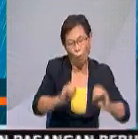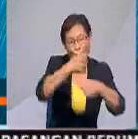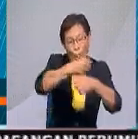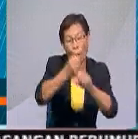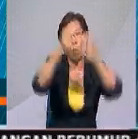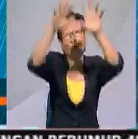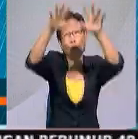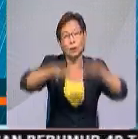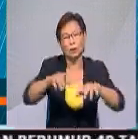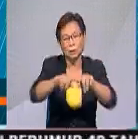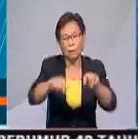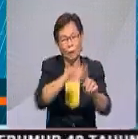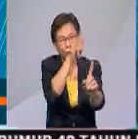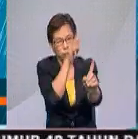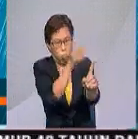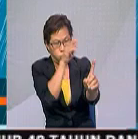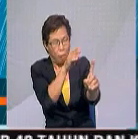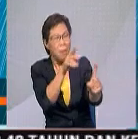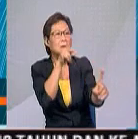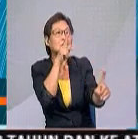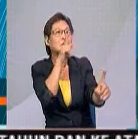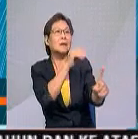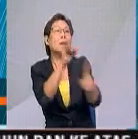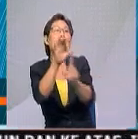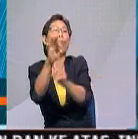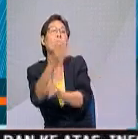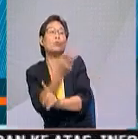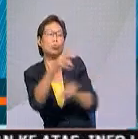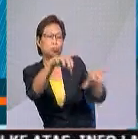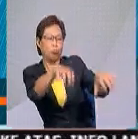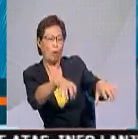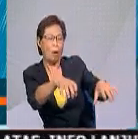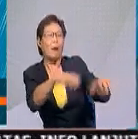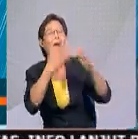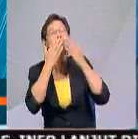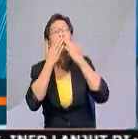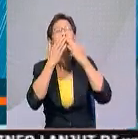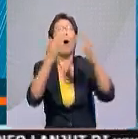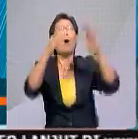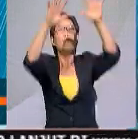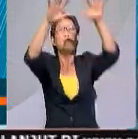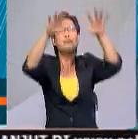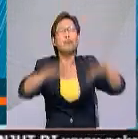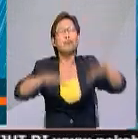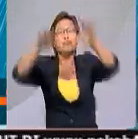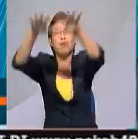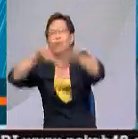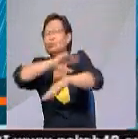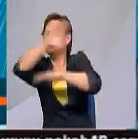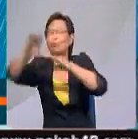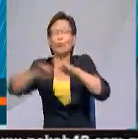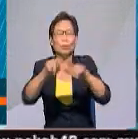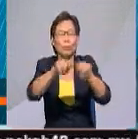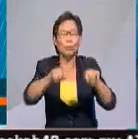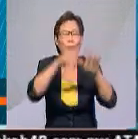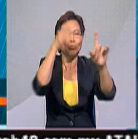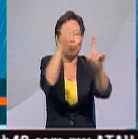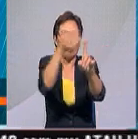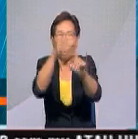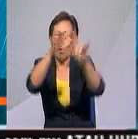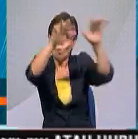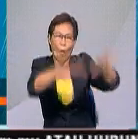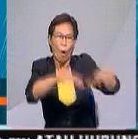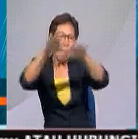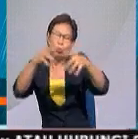pembenihan awan dan kawasan sasaran adalah di Kedah dan juga Pulau Pinang. Alhamdulillah, hujan telah pun turun di hampir ke semua kawasan sasaran